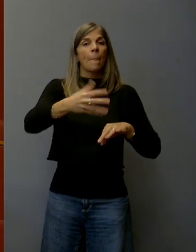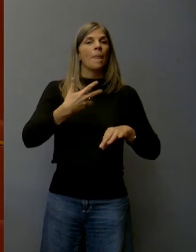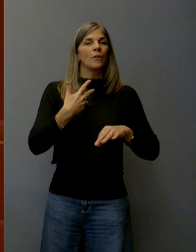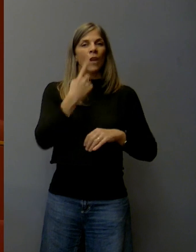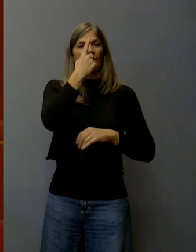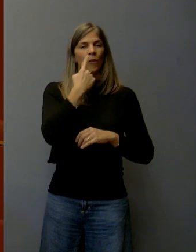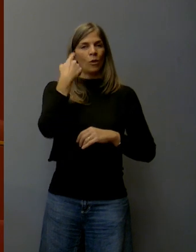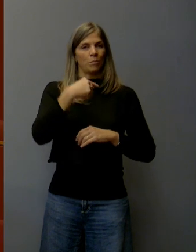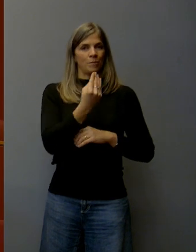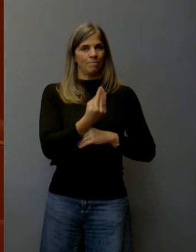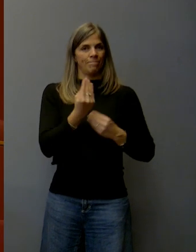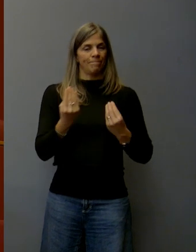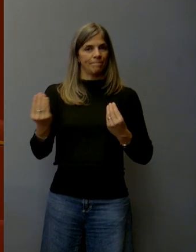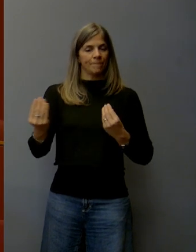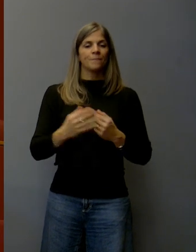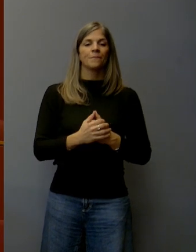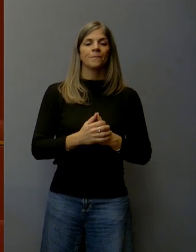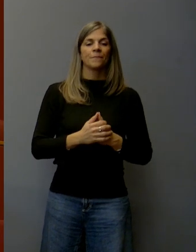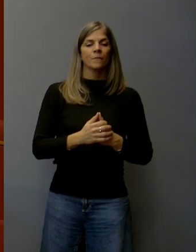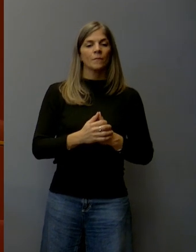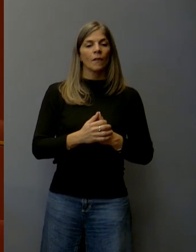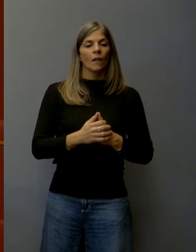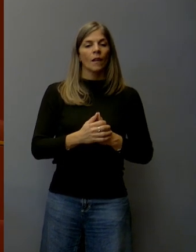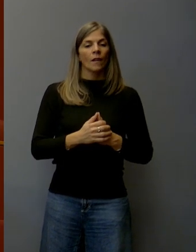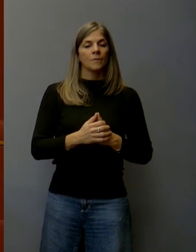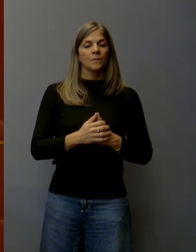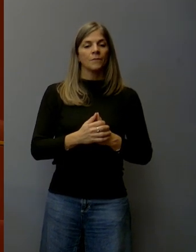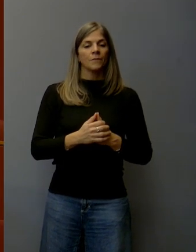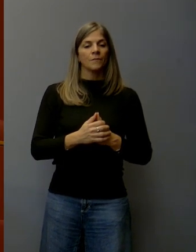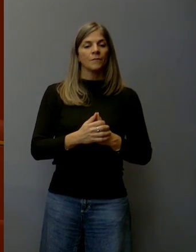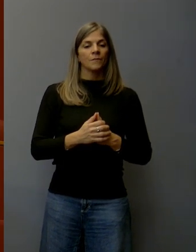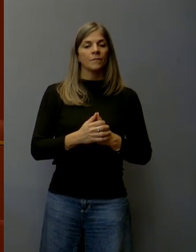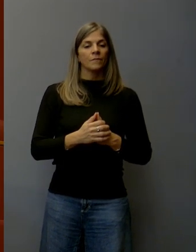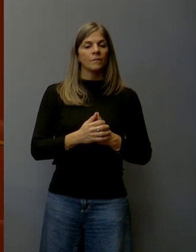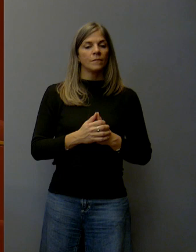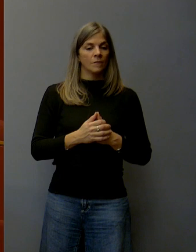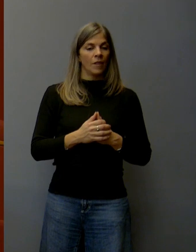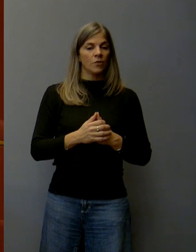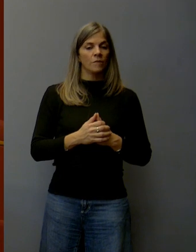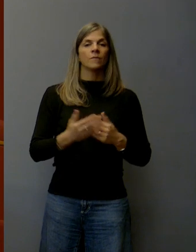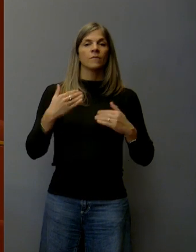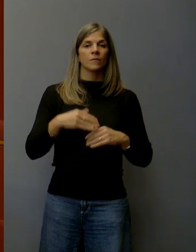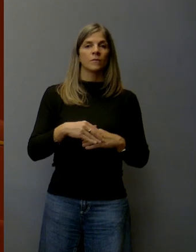possa vedere la copertura del servizio passo al